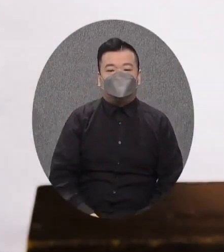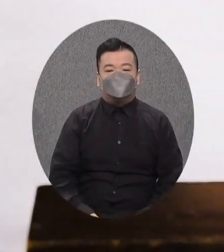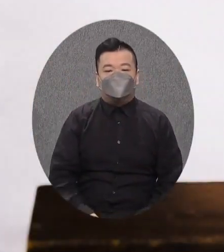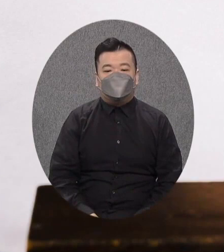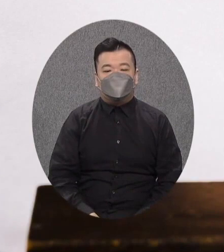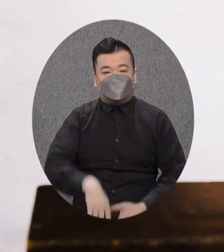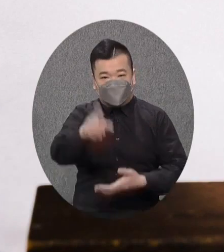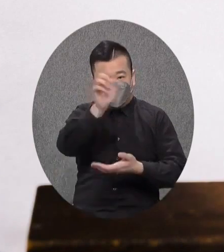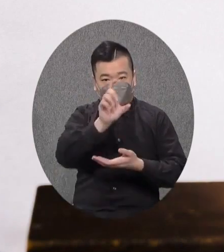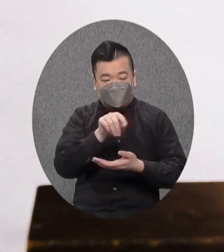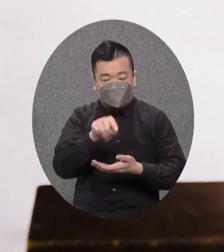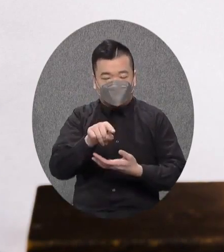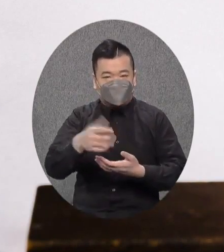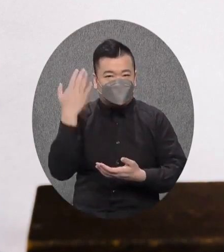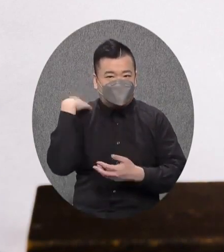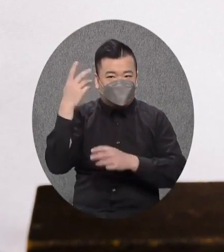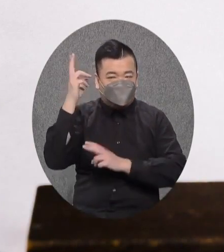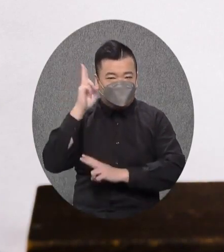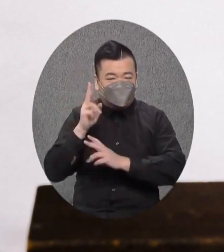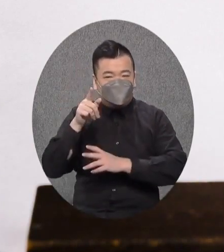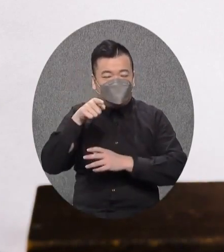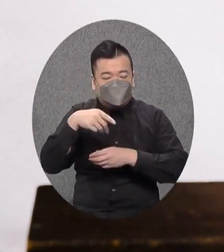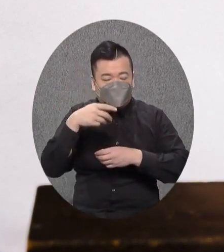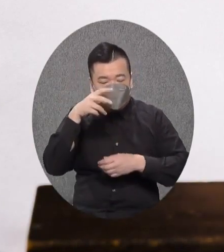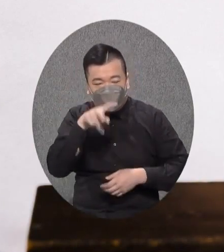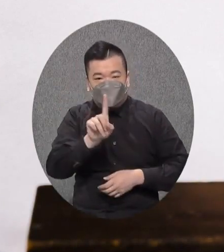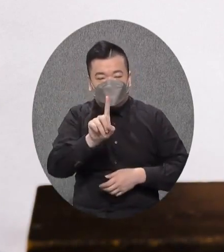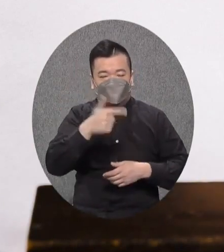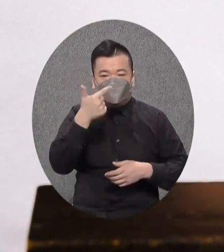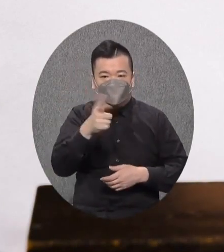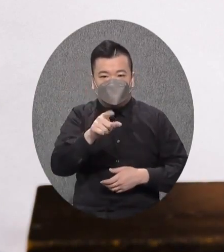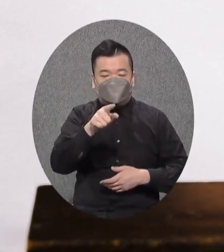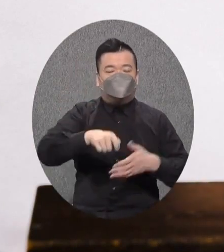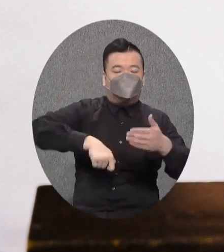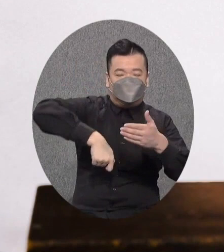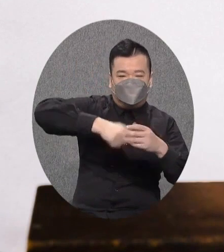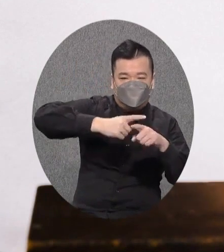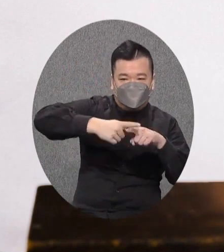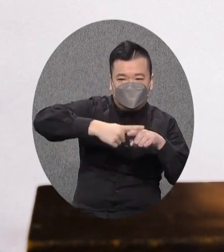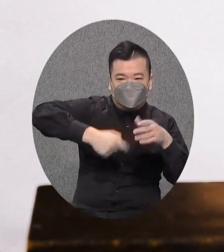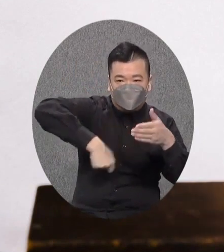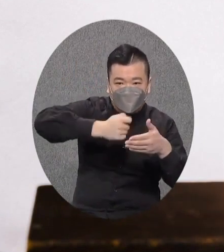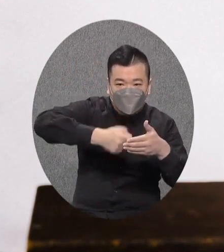隶书喺古代出现嘅比较多都系一啲石刻啊、碑刻嘅作品啦。